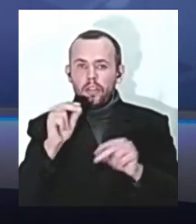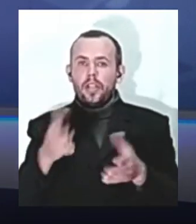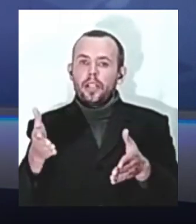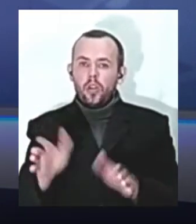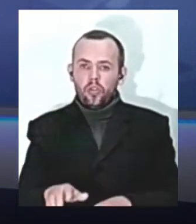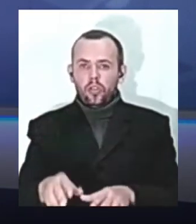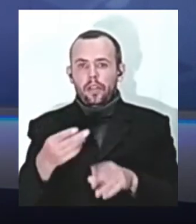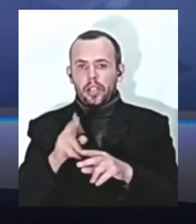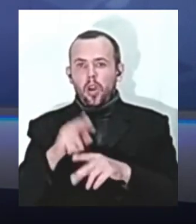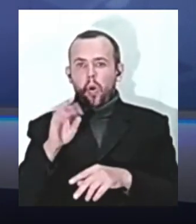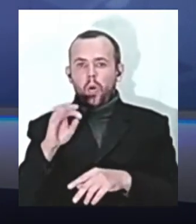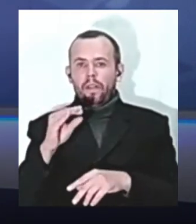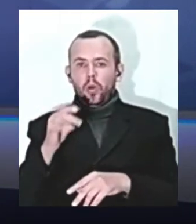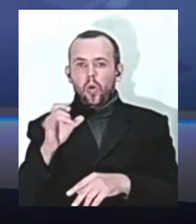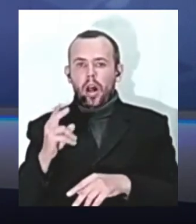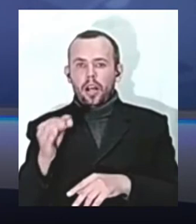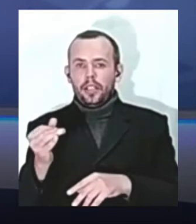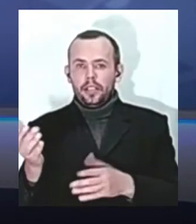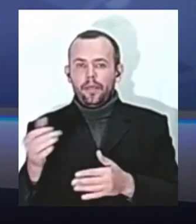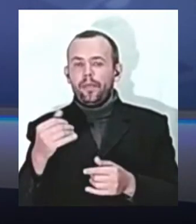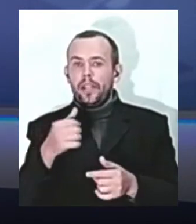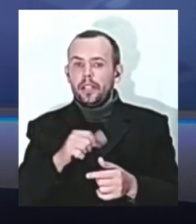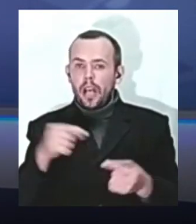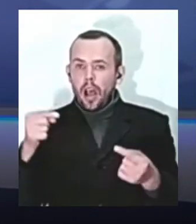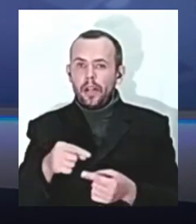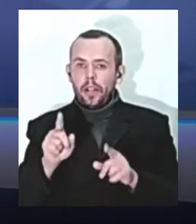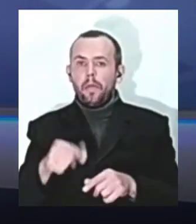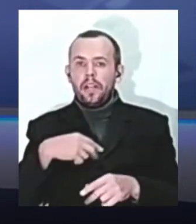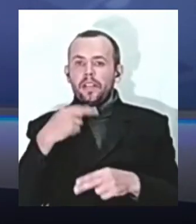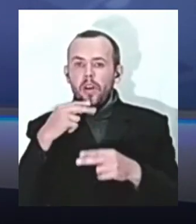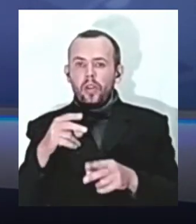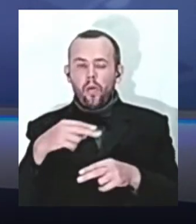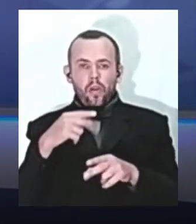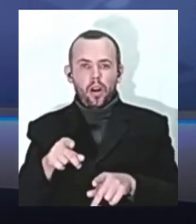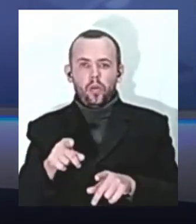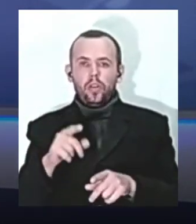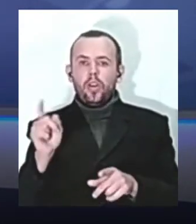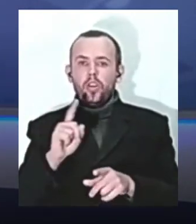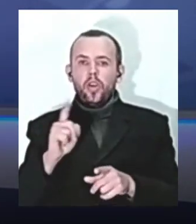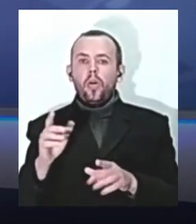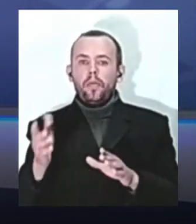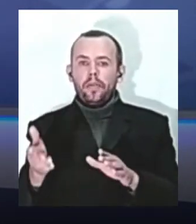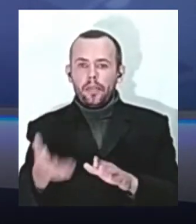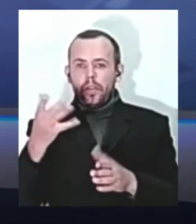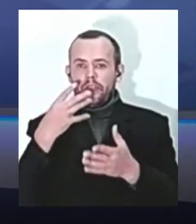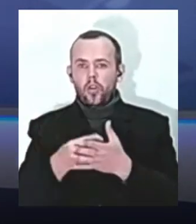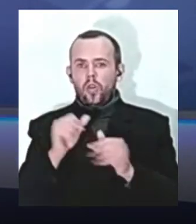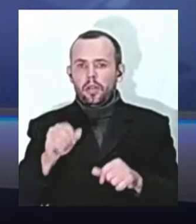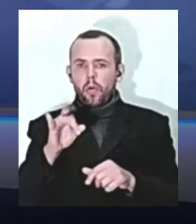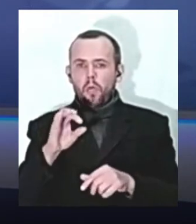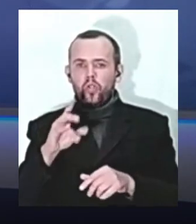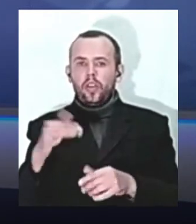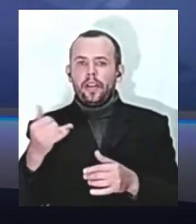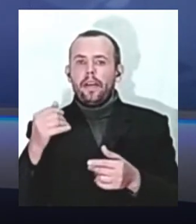конфігурації. І саме тому там ми звертаємо на це увагу, що підіймайте свою спроможність і відповідно підіймайте